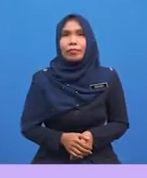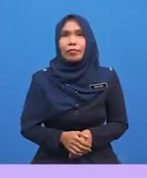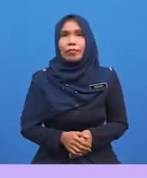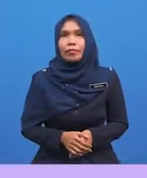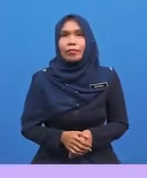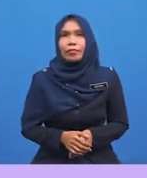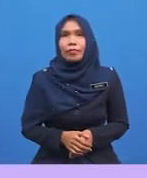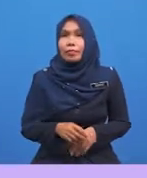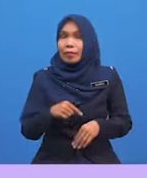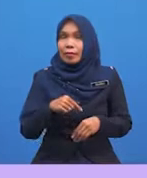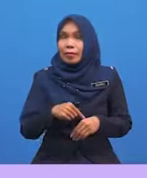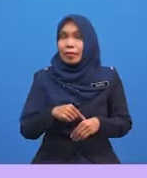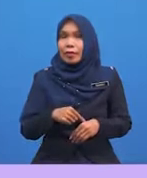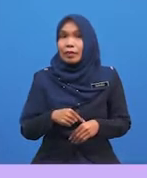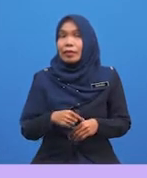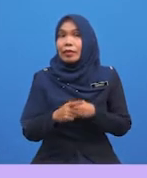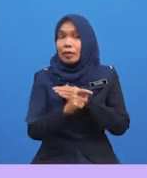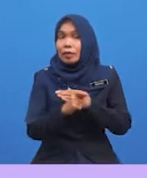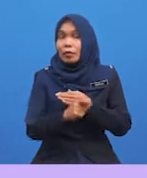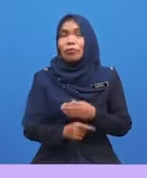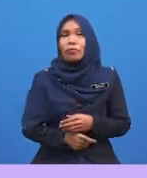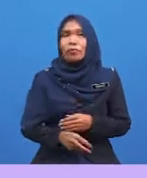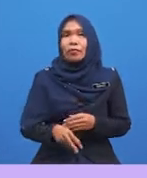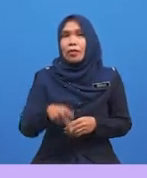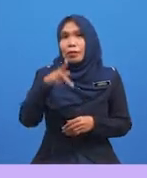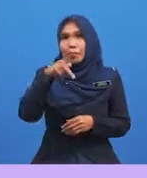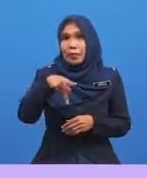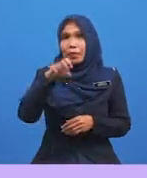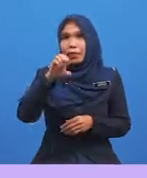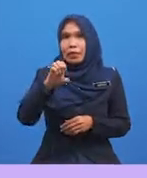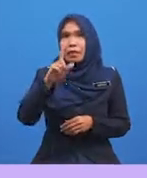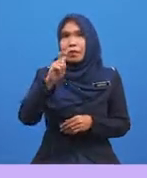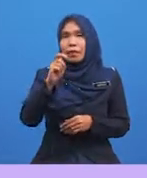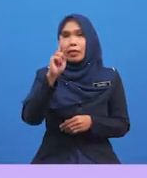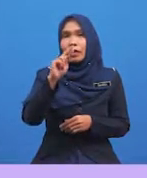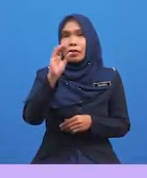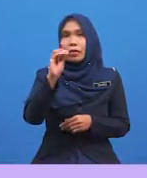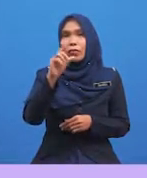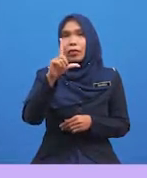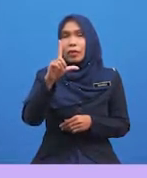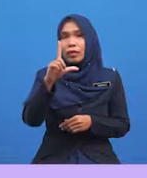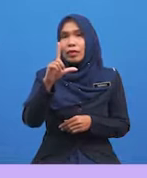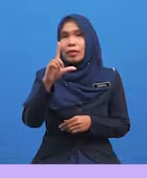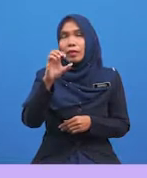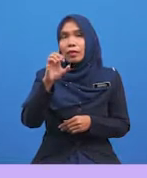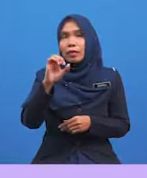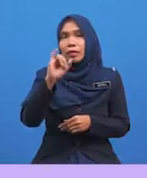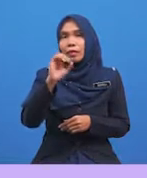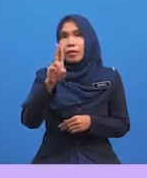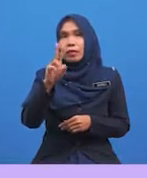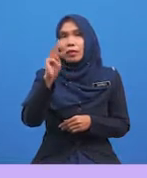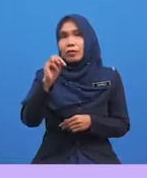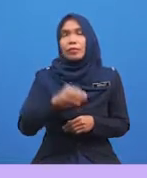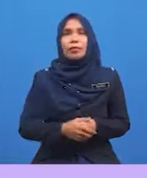Kertih Terengganu dan Miri Sarawak menyebabkan kawasan tersebut menjadi tumpuan